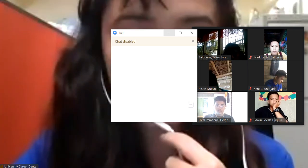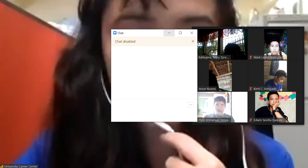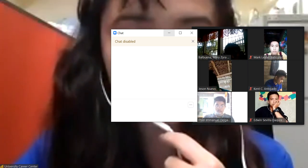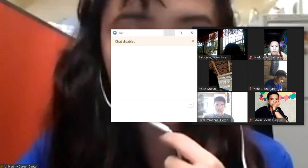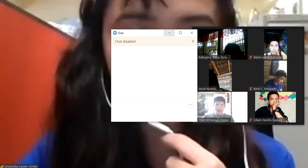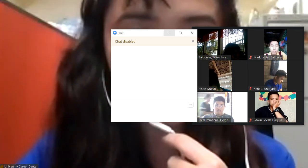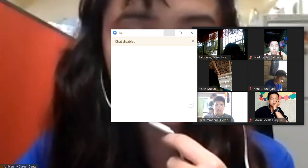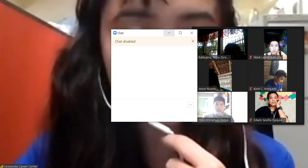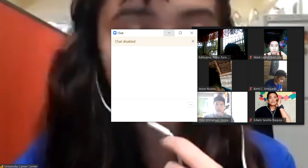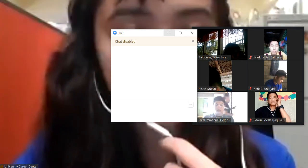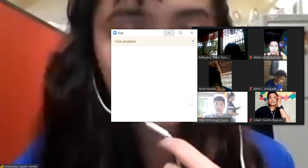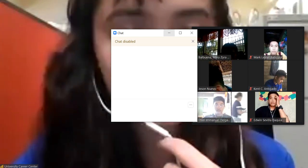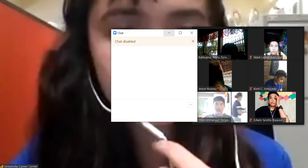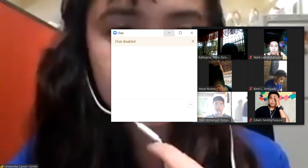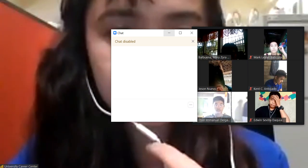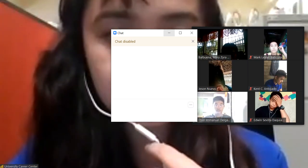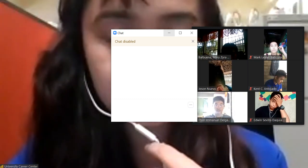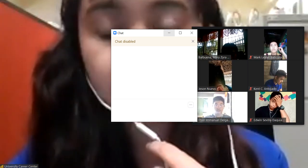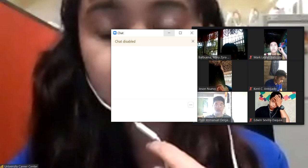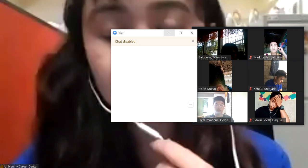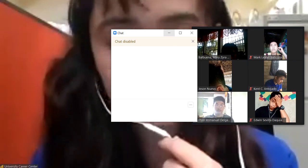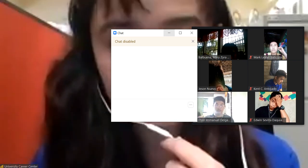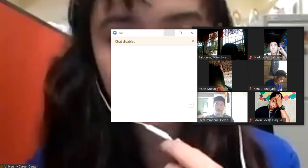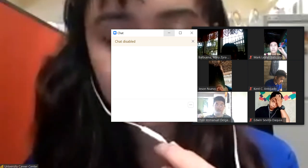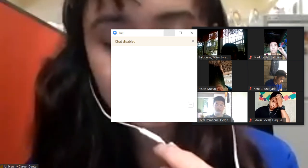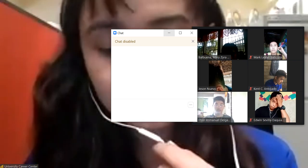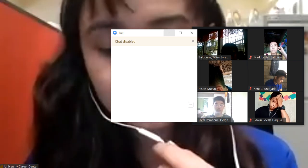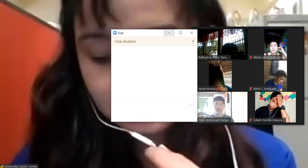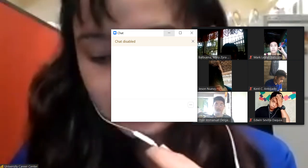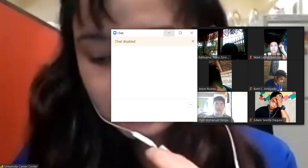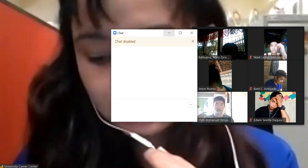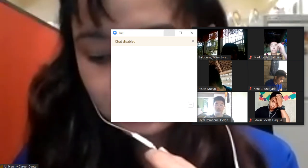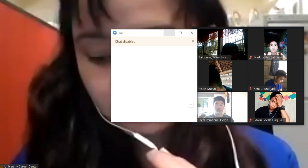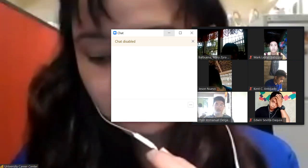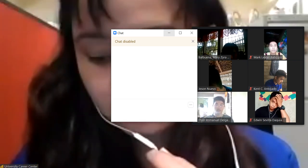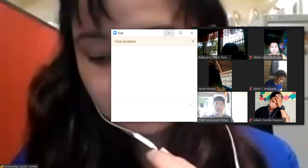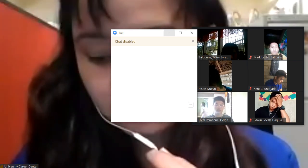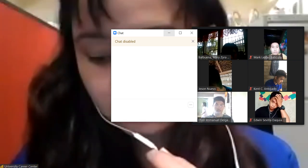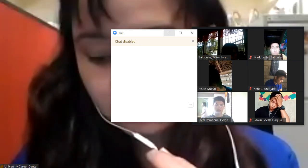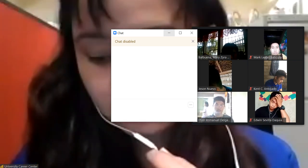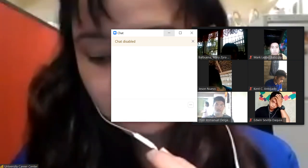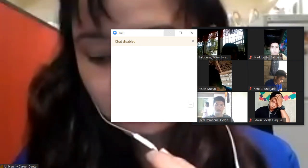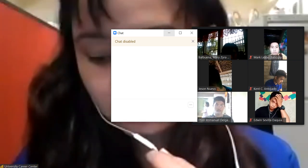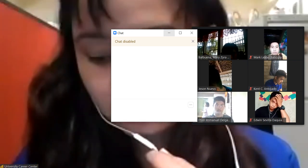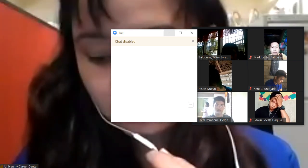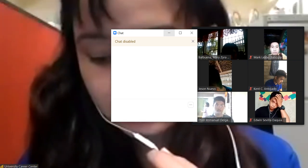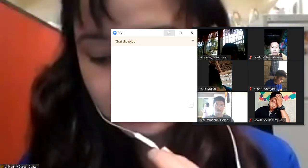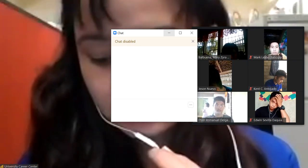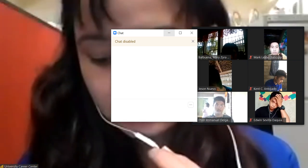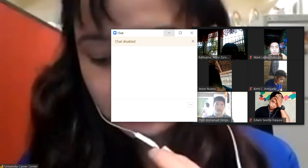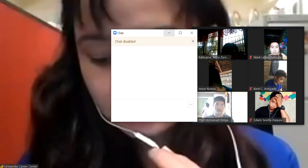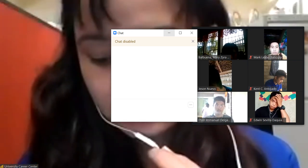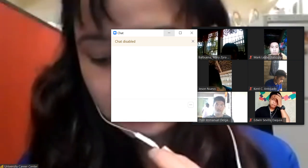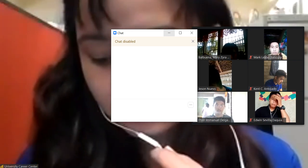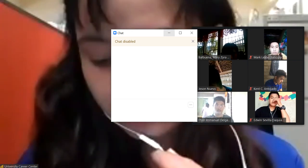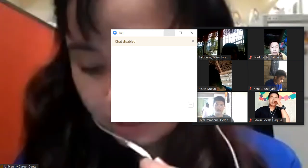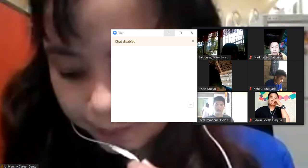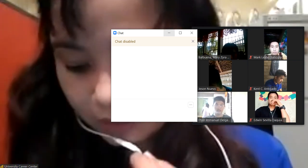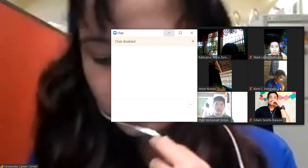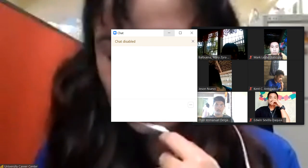page explaining why karon pa kan explain ni attend sa ato ang seminar. Okay, so